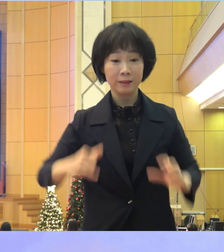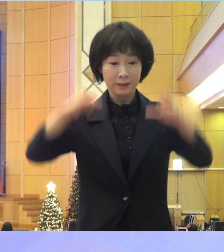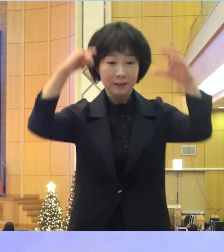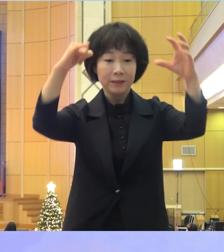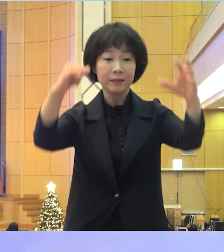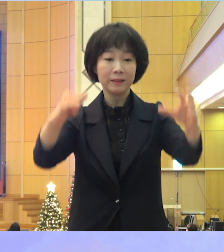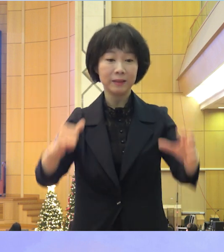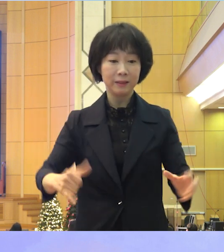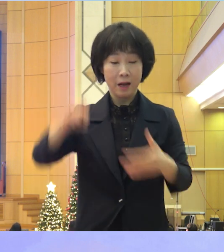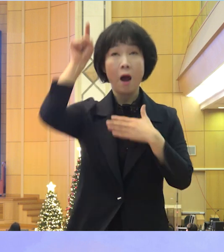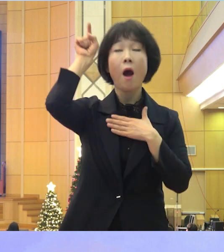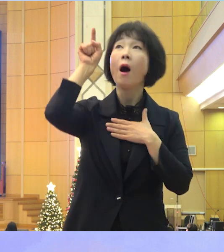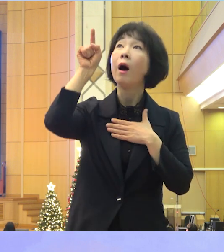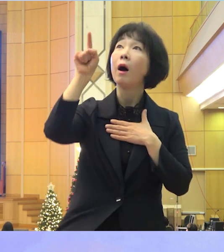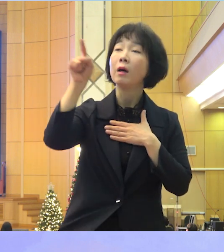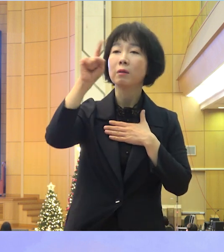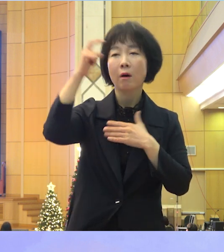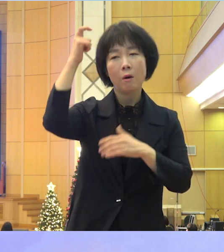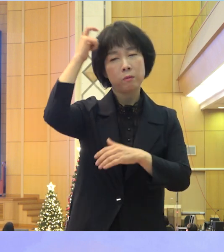세계는